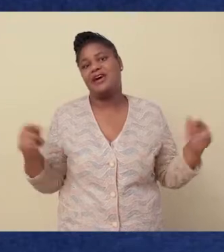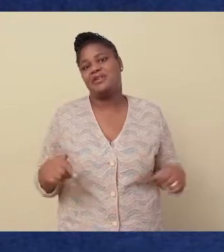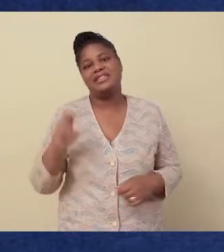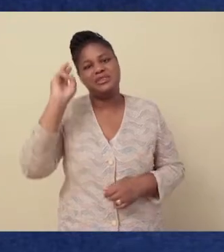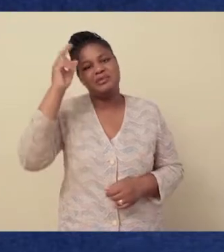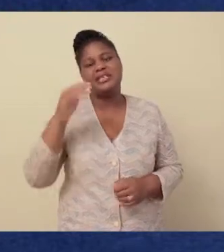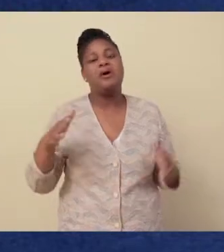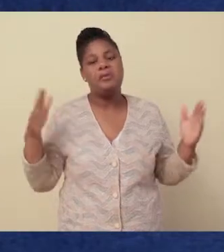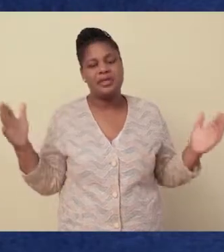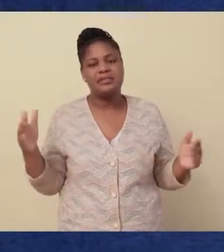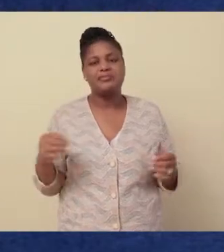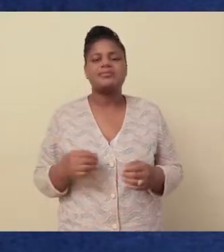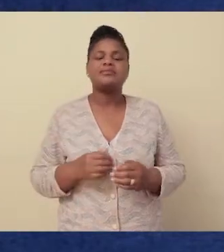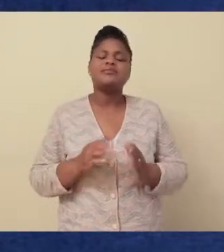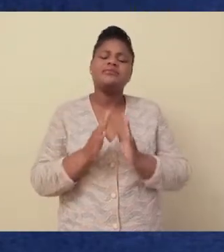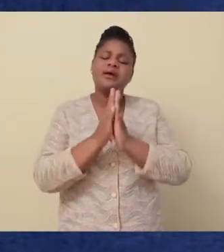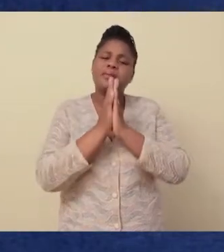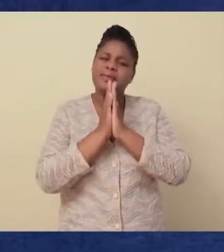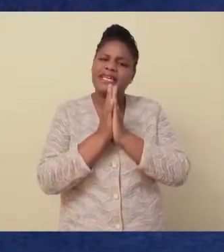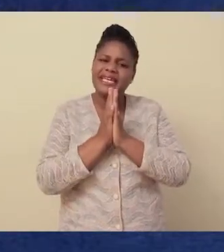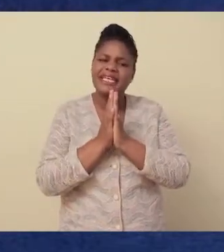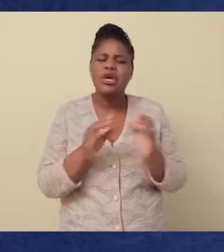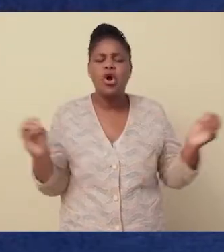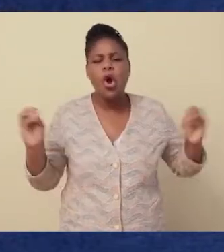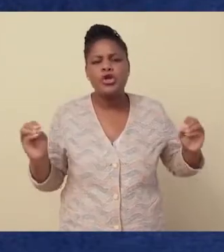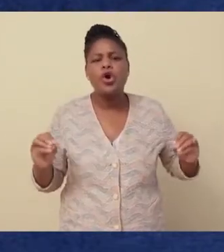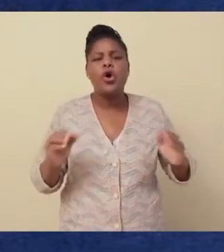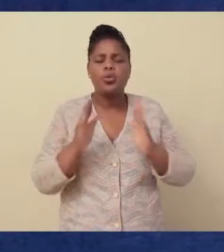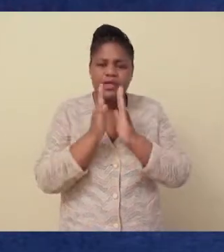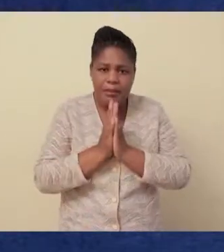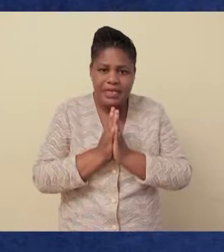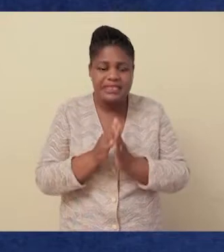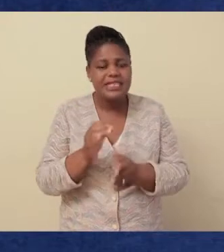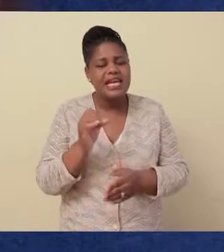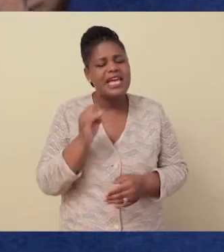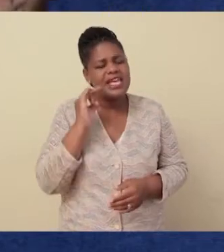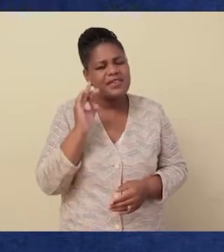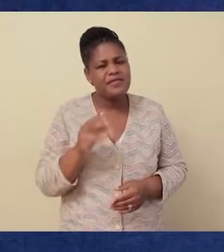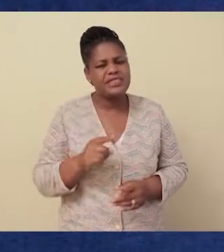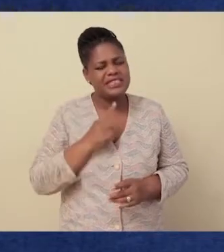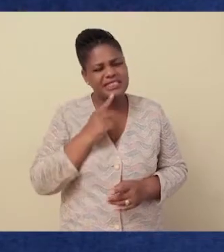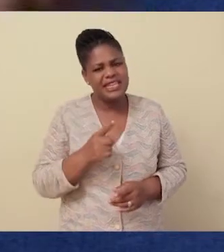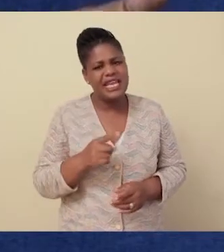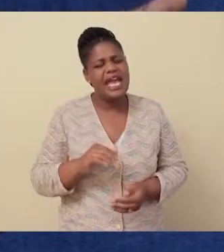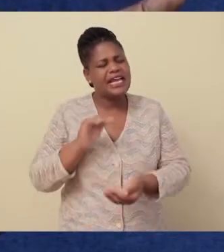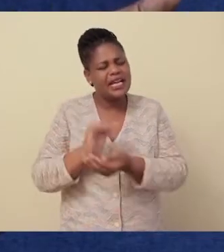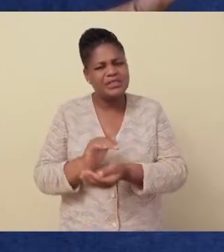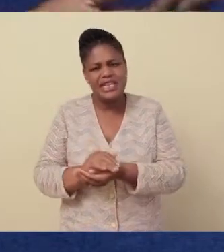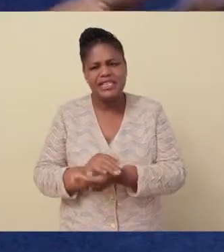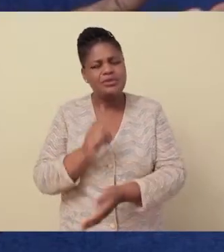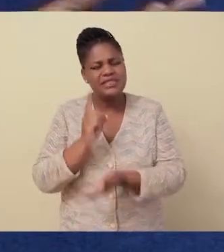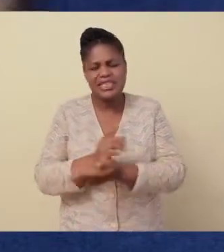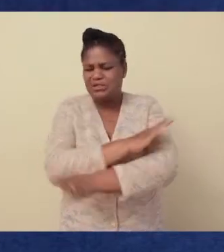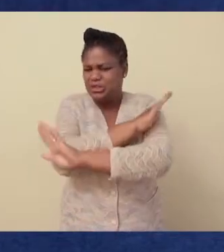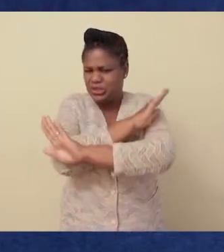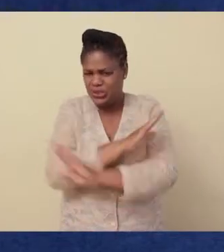zveshuwa kunamata kana kusanamata tikatora kuti tsika yechivanhu haiwirirani nezvari kutaurwa